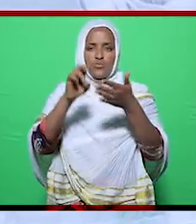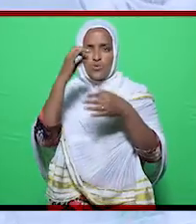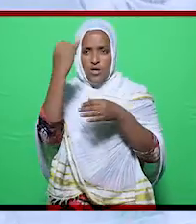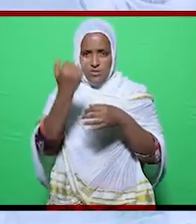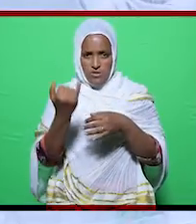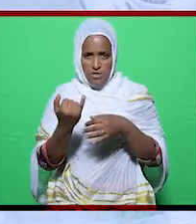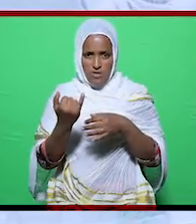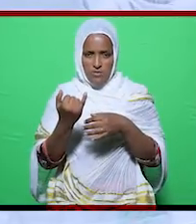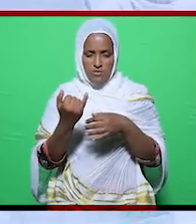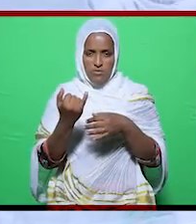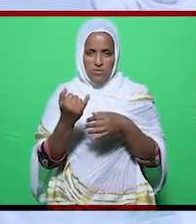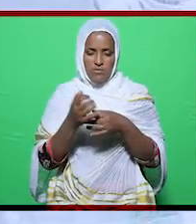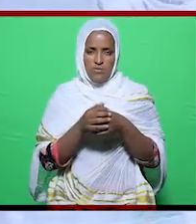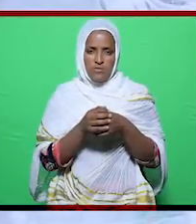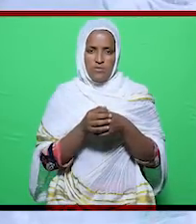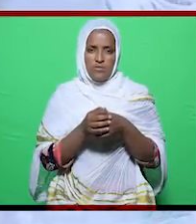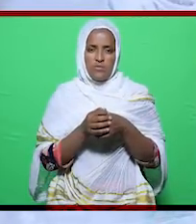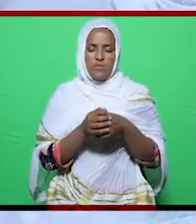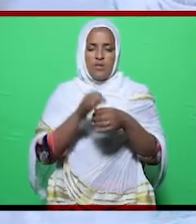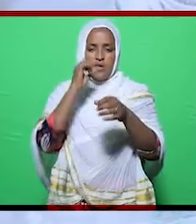ማለት